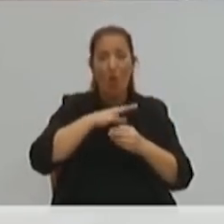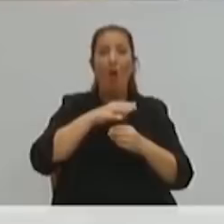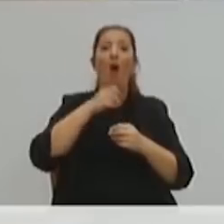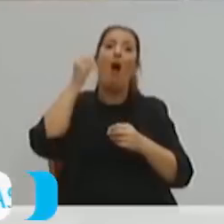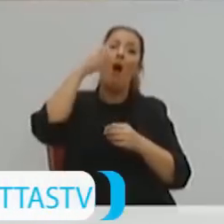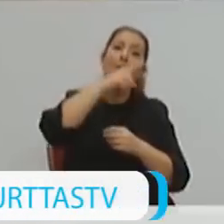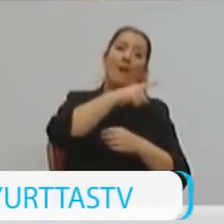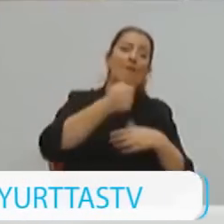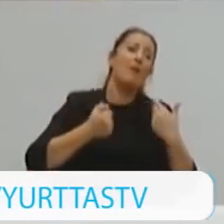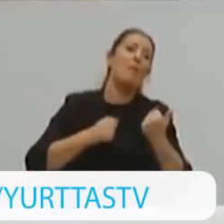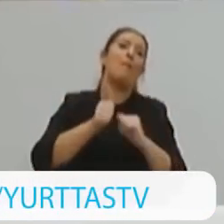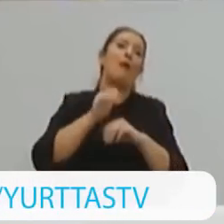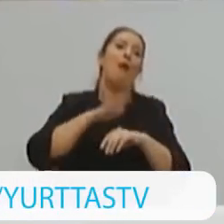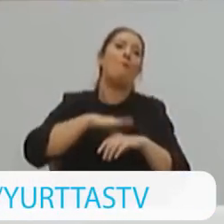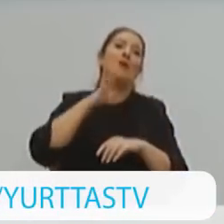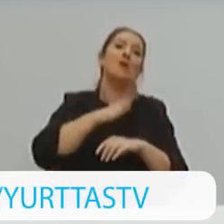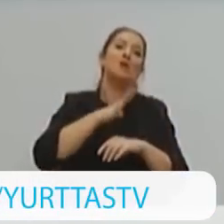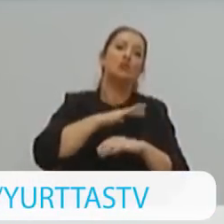ederim.